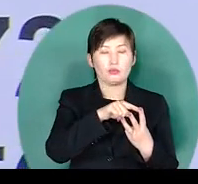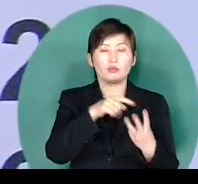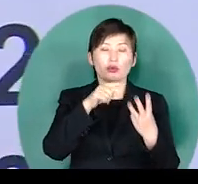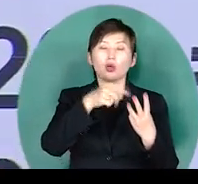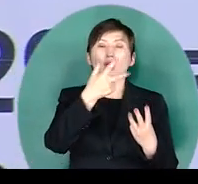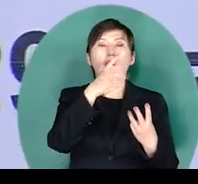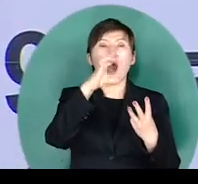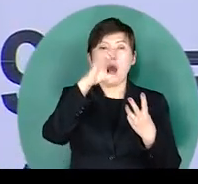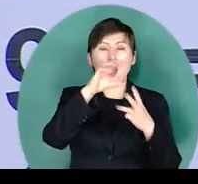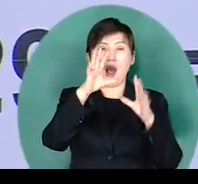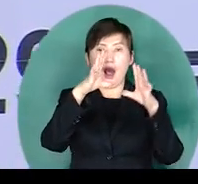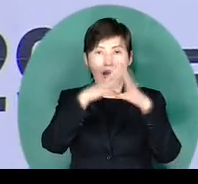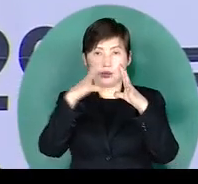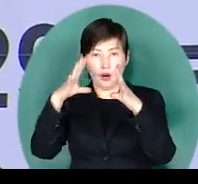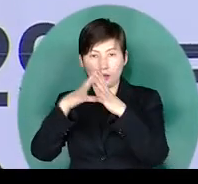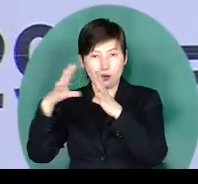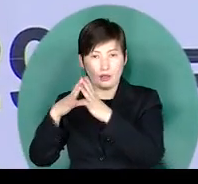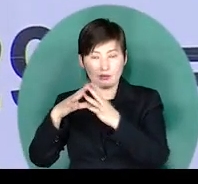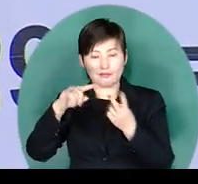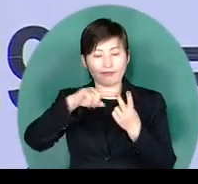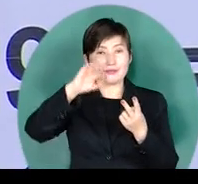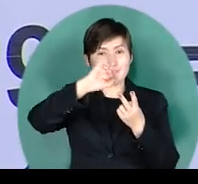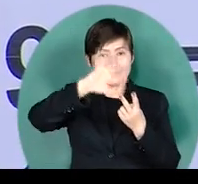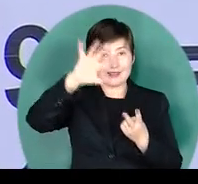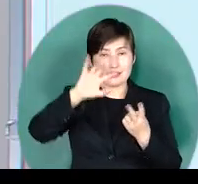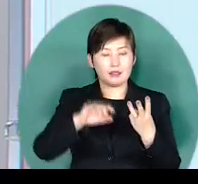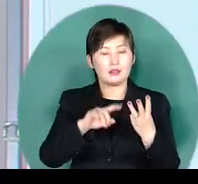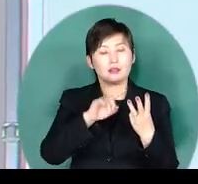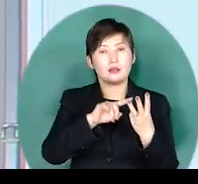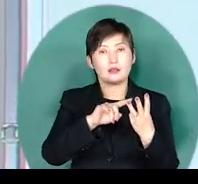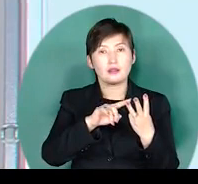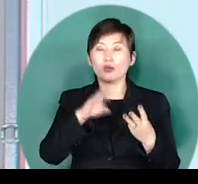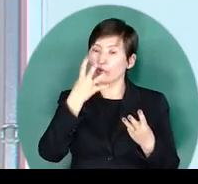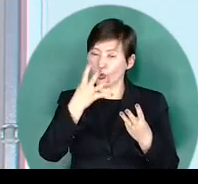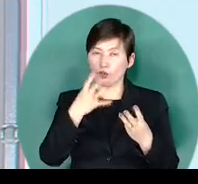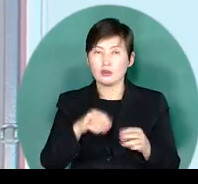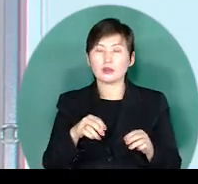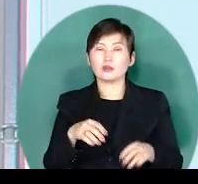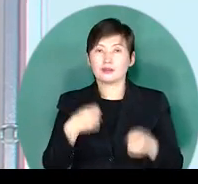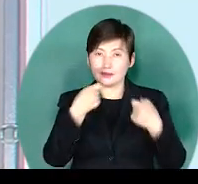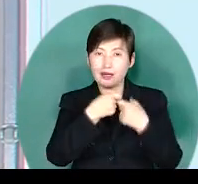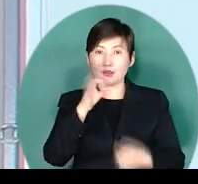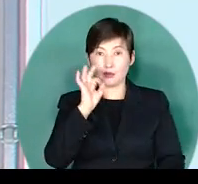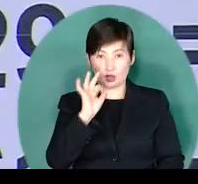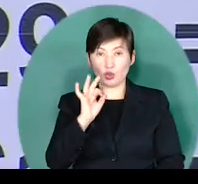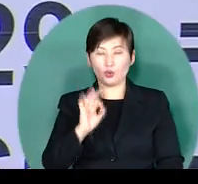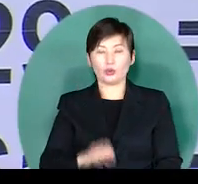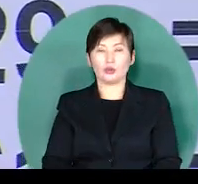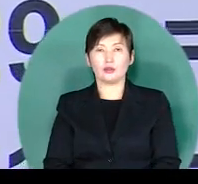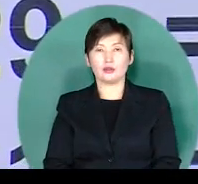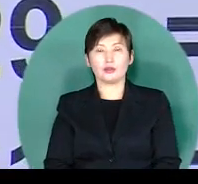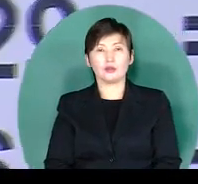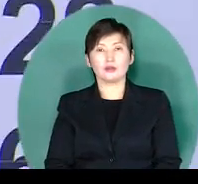буюу 30-ийг нэмээд түүн дээрээ 4 нэгжийг нэмсэн байна. Ингэж бодсон бол өөрийгөө зөв бодсон байна гэж ойлгоорой.